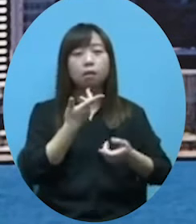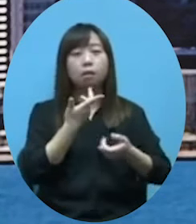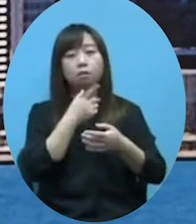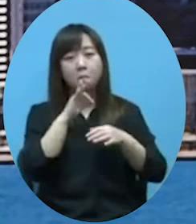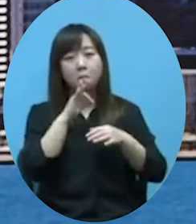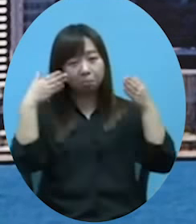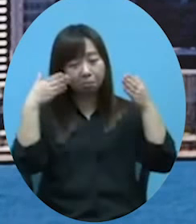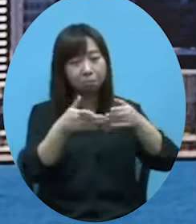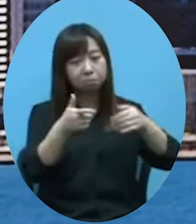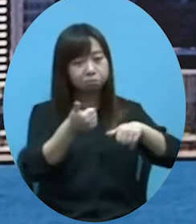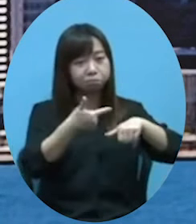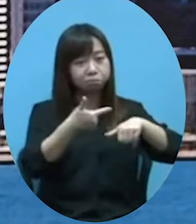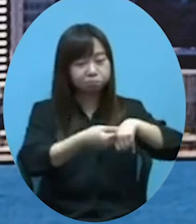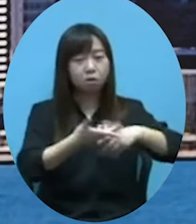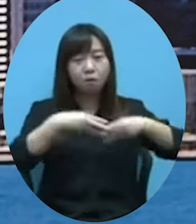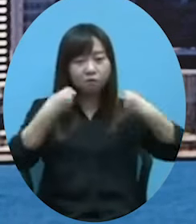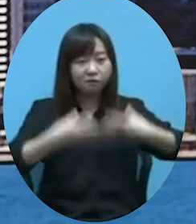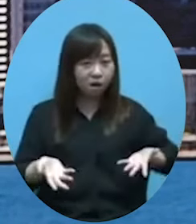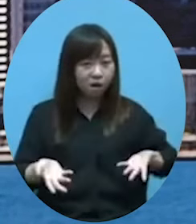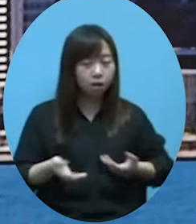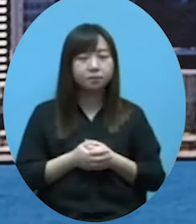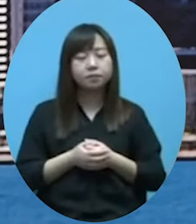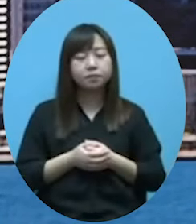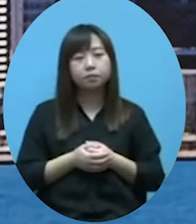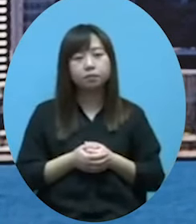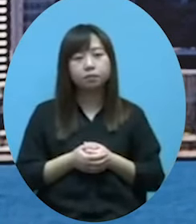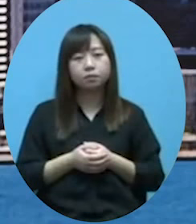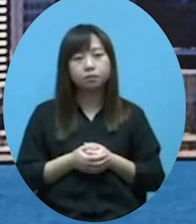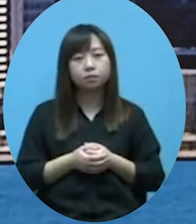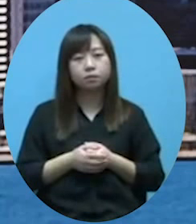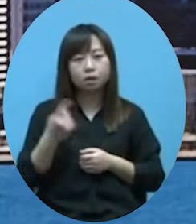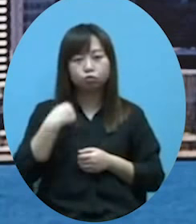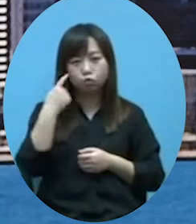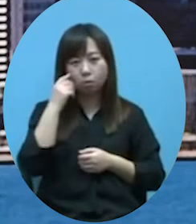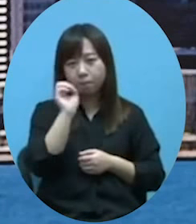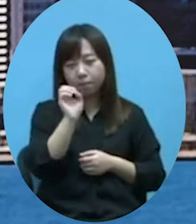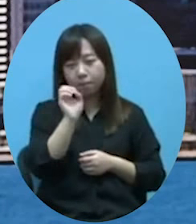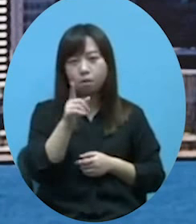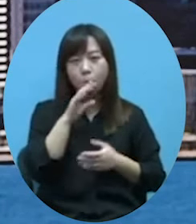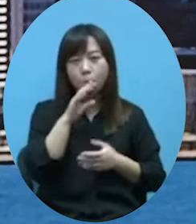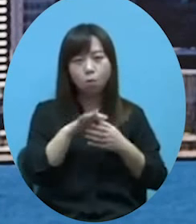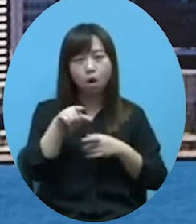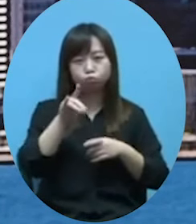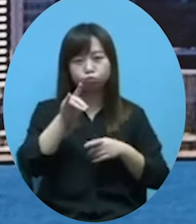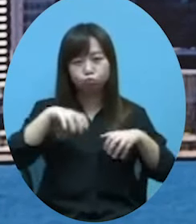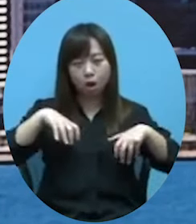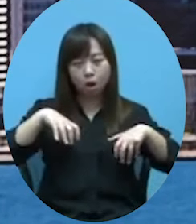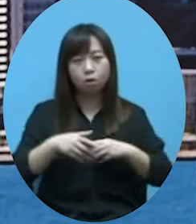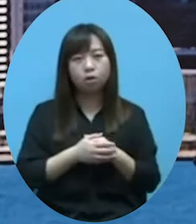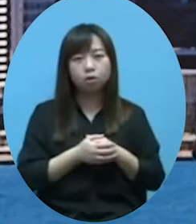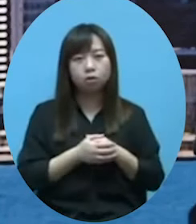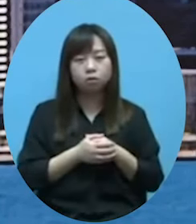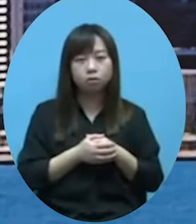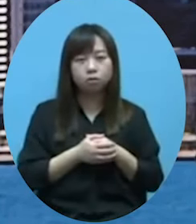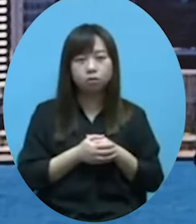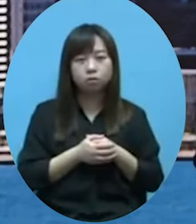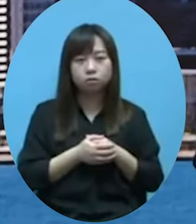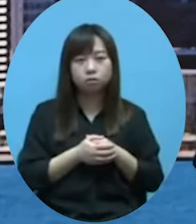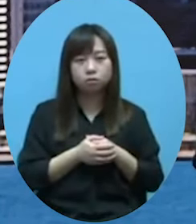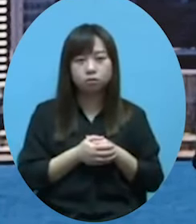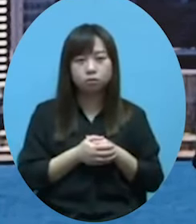病毒去醫治的呢另外呢就是想問回都是一隻蟲鼠狗就是如果牠是